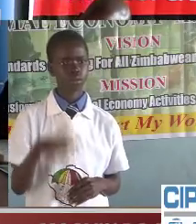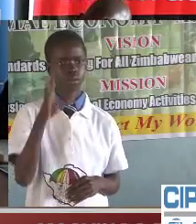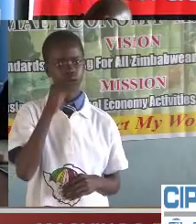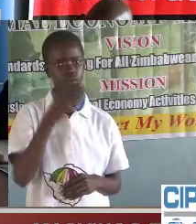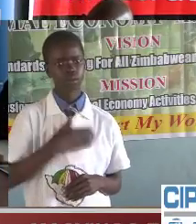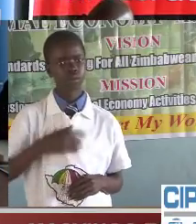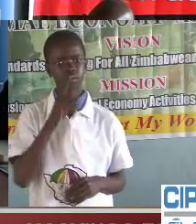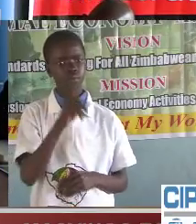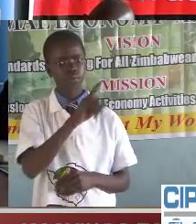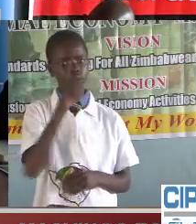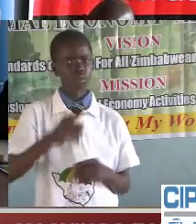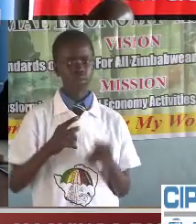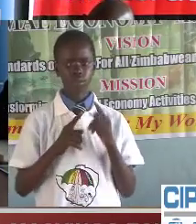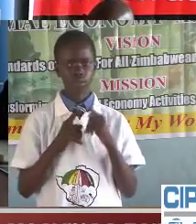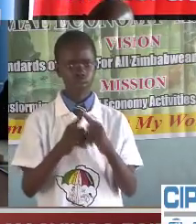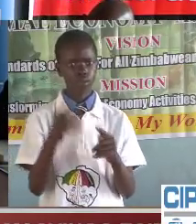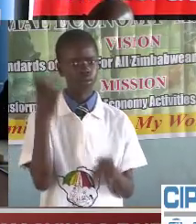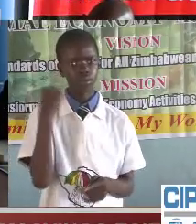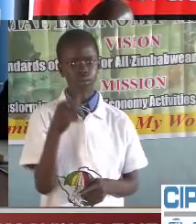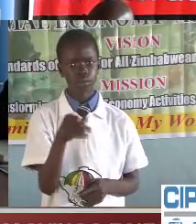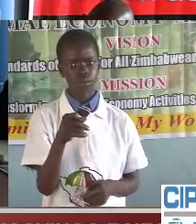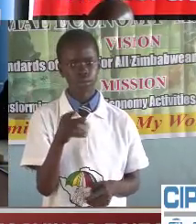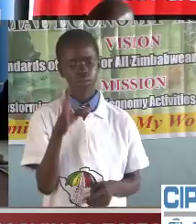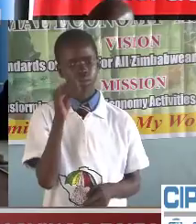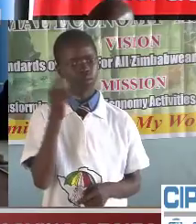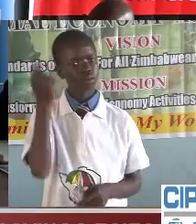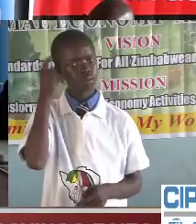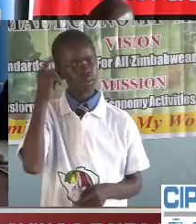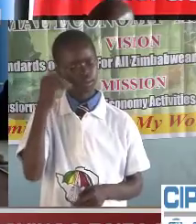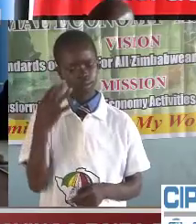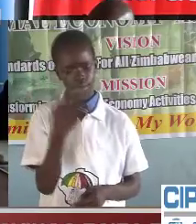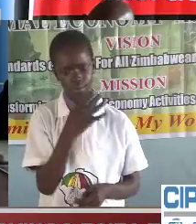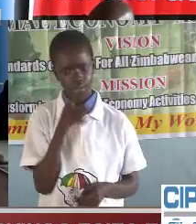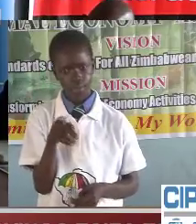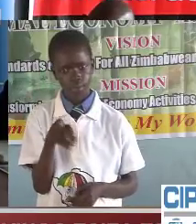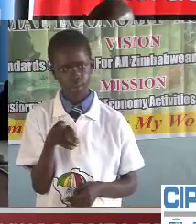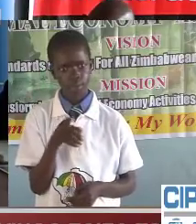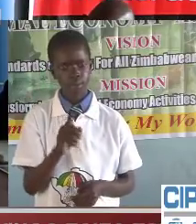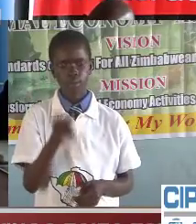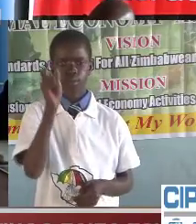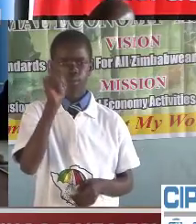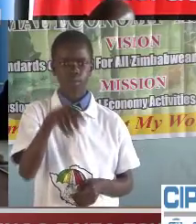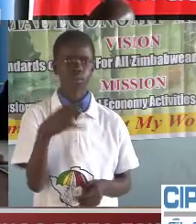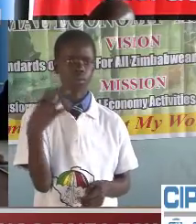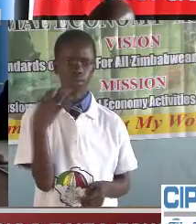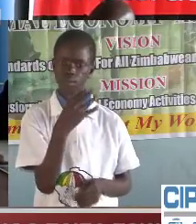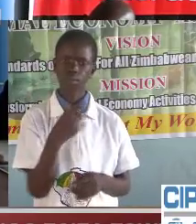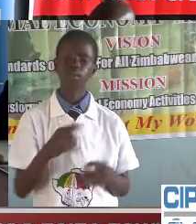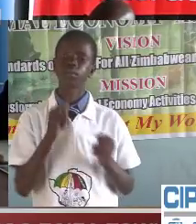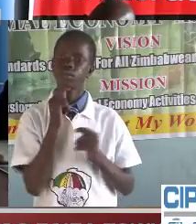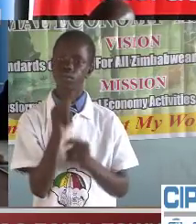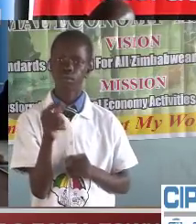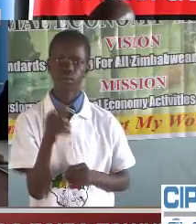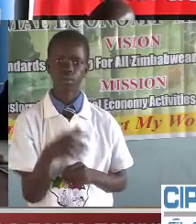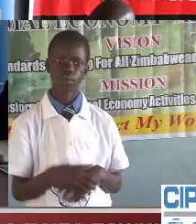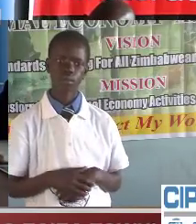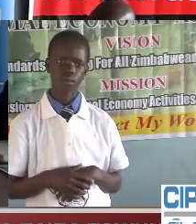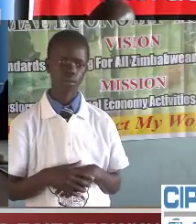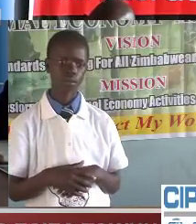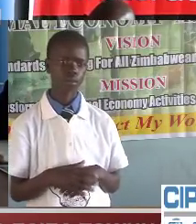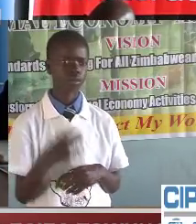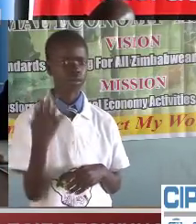Zvokwadi mvura ndinohwisa kuti water is a human right, ikodzero yemunhu kuwana mvura yekumwa.